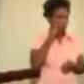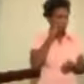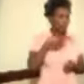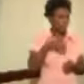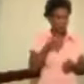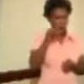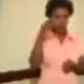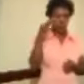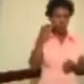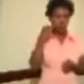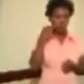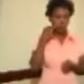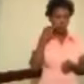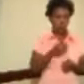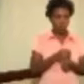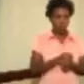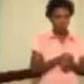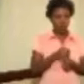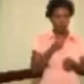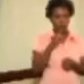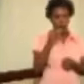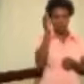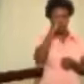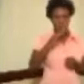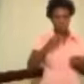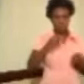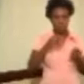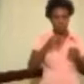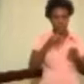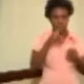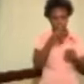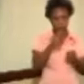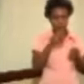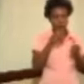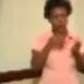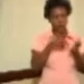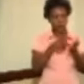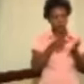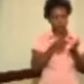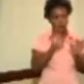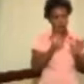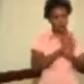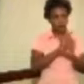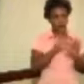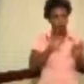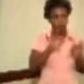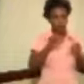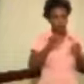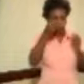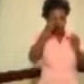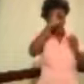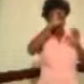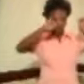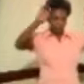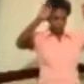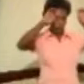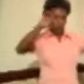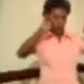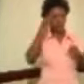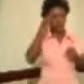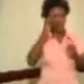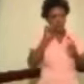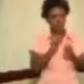30 années, ça y aurait l'amour pour niveau d'éducation, pour état d'éducation en Haïti. Actuellement, je dis que nous évaluons à près d'un milliard de dollars